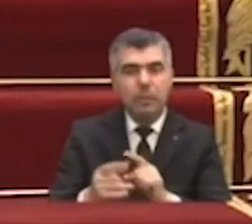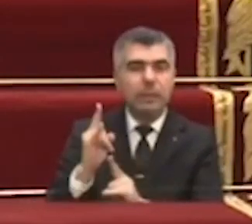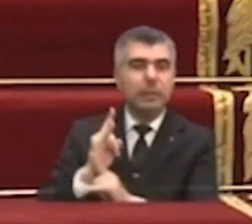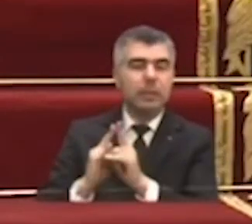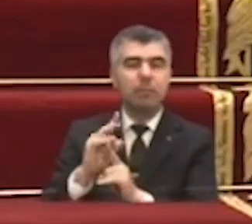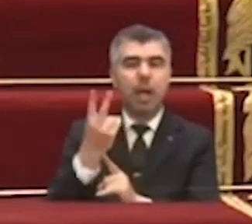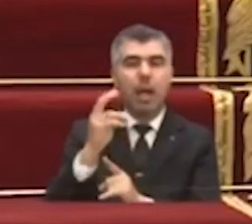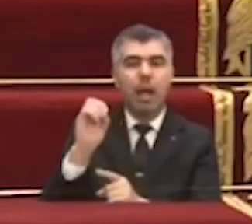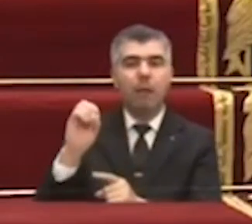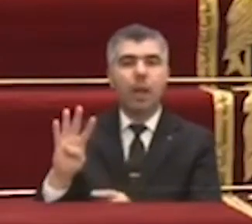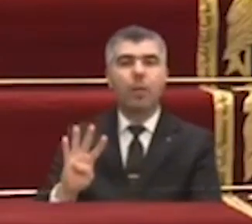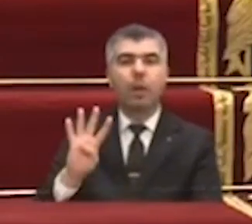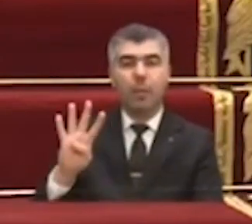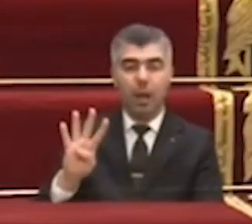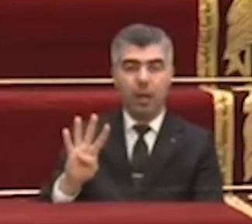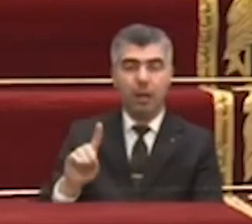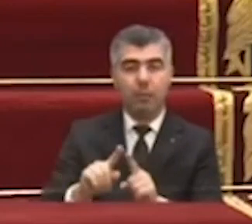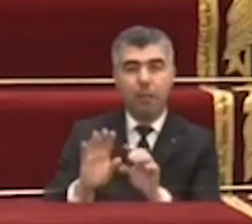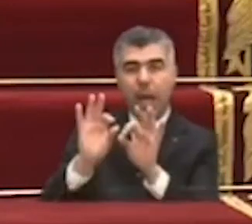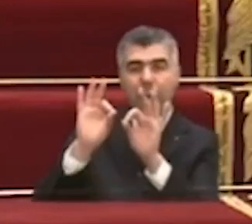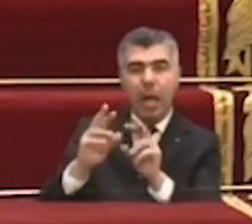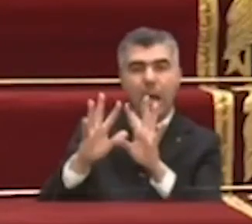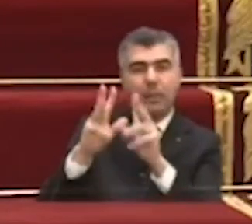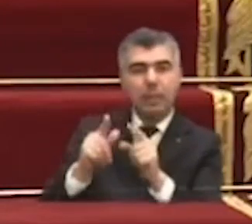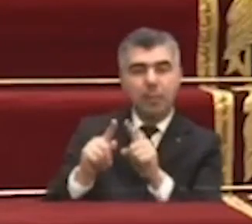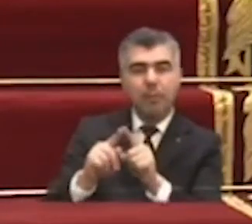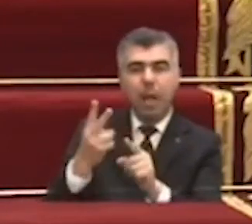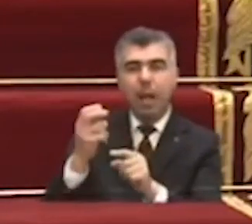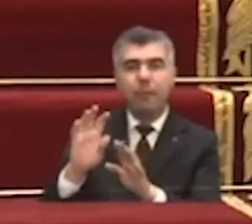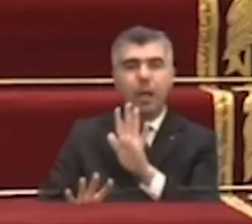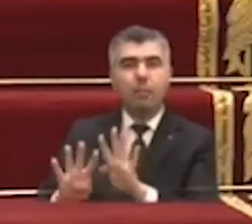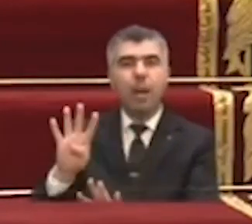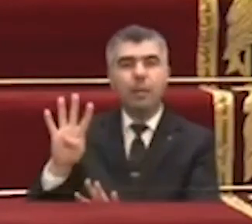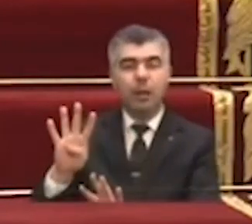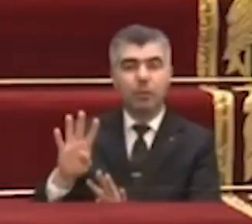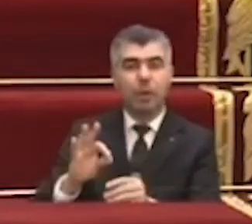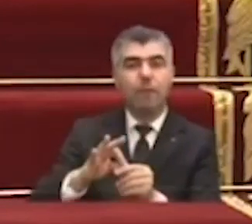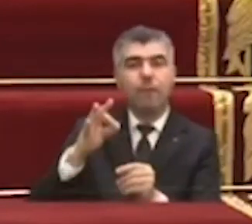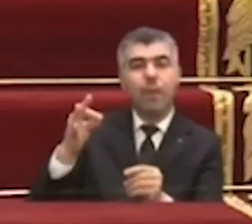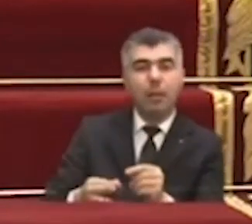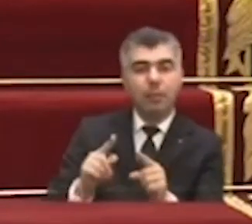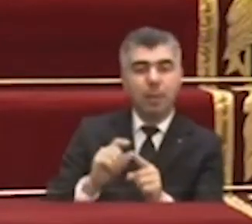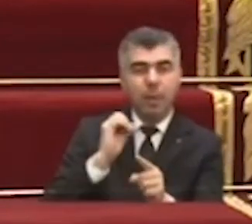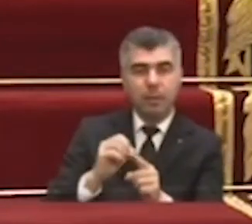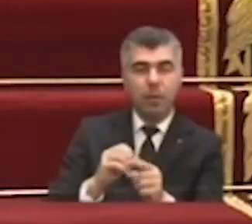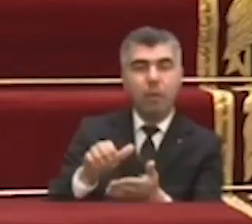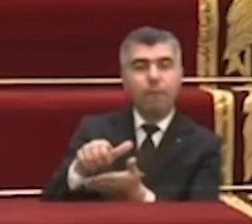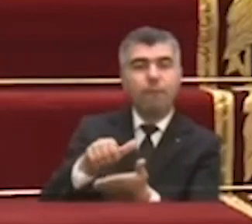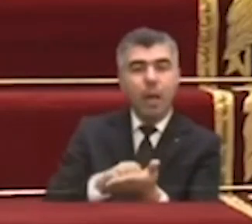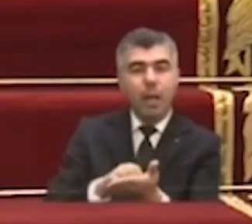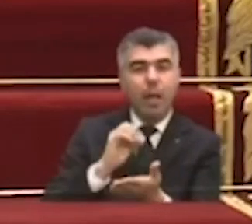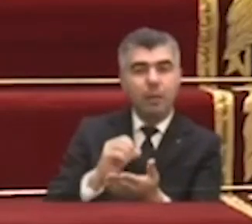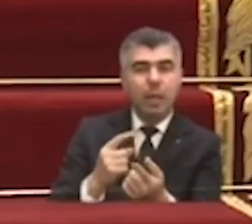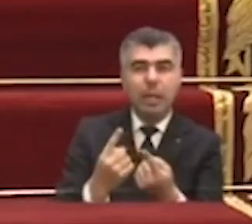2004، اعتمدتم الإحصاء ديال السكان ديال 2014. النتيجة لقينا فلاح استفدوا من خنشة ديال الشعير تحسبوا مع